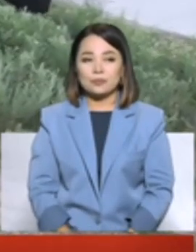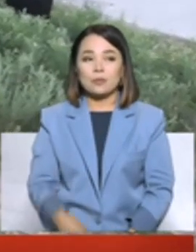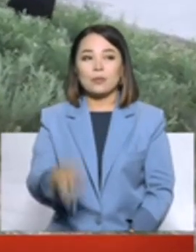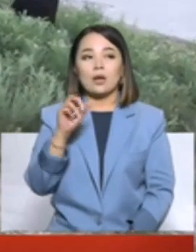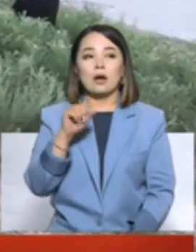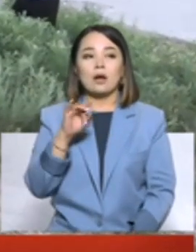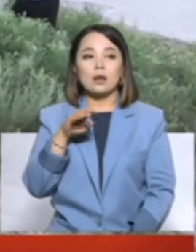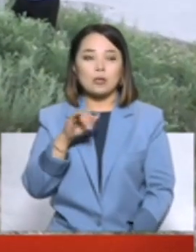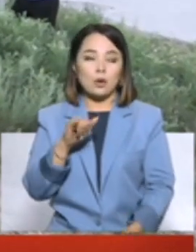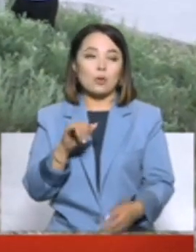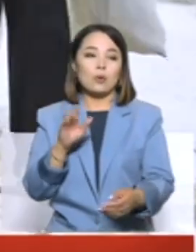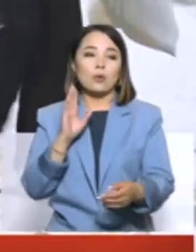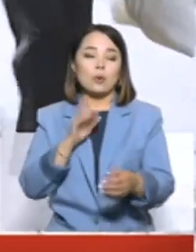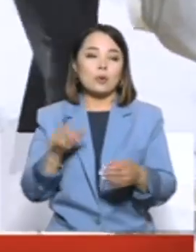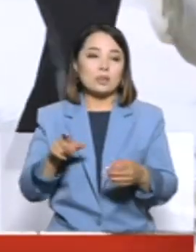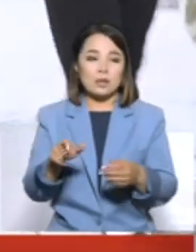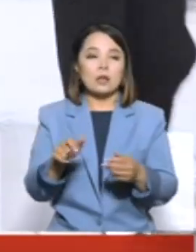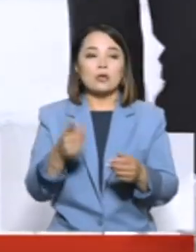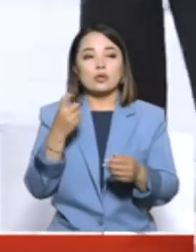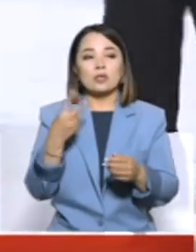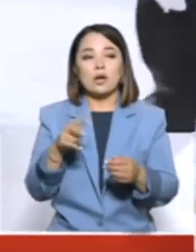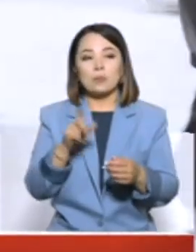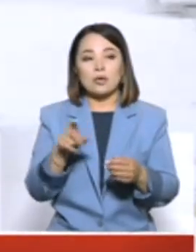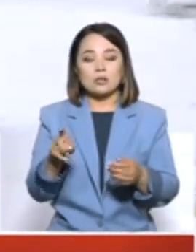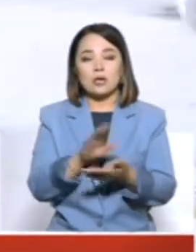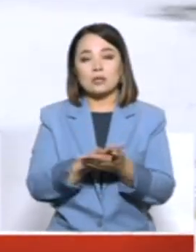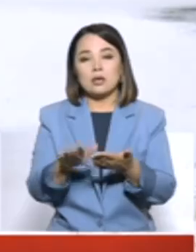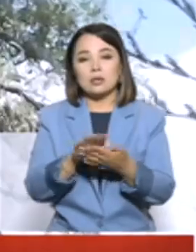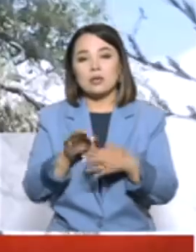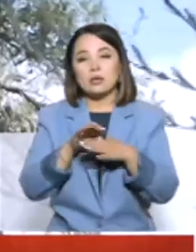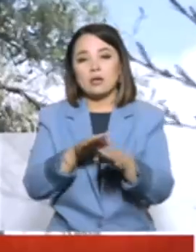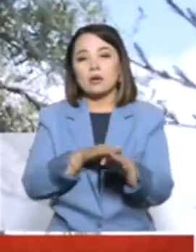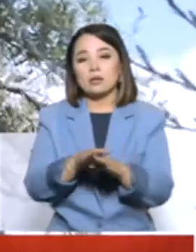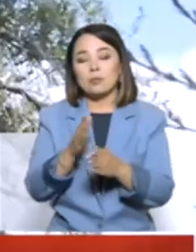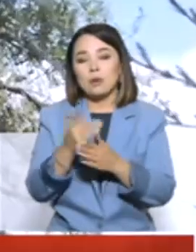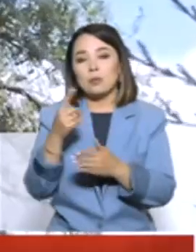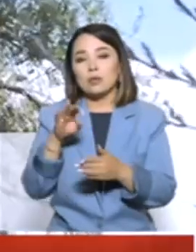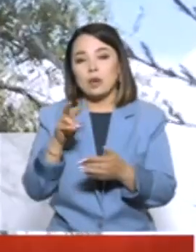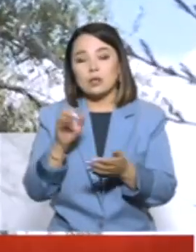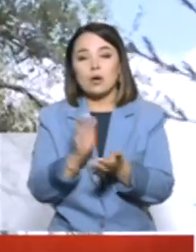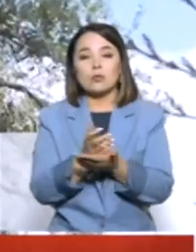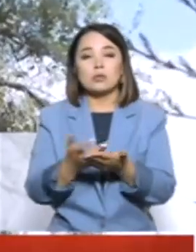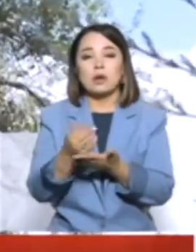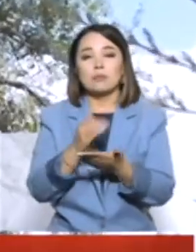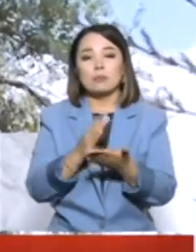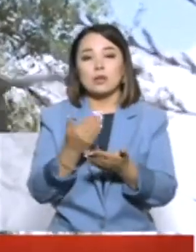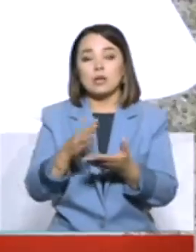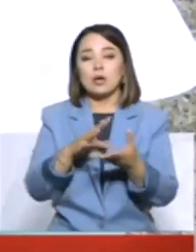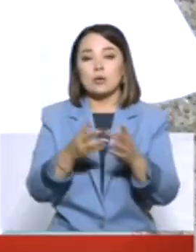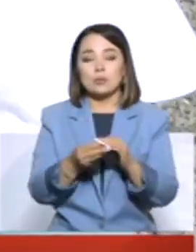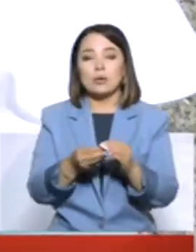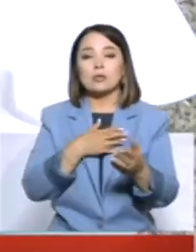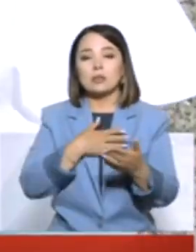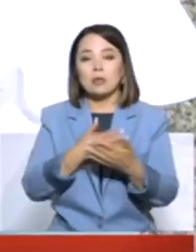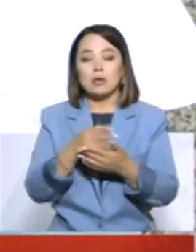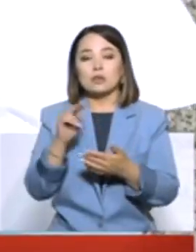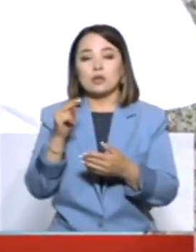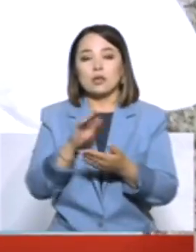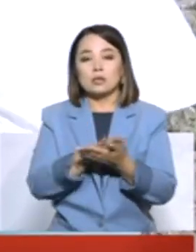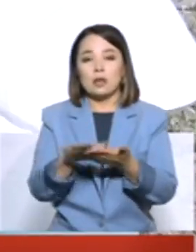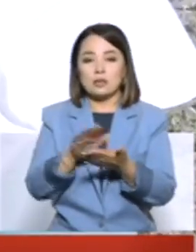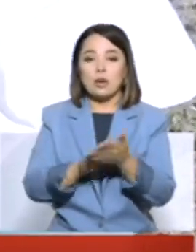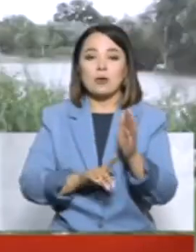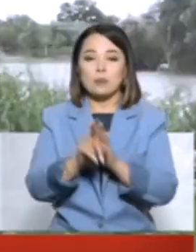Қаратал өзенінің бойын тазалауға 120 адам шықты. Олар арнаны бойлай жүріп, бір тоннаға жуық қоқыс теріп алды. Жалпы таза бейсенбі акциясы